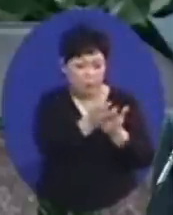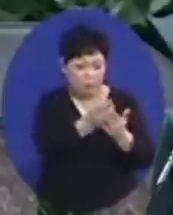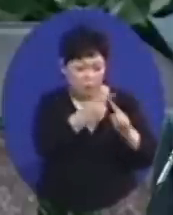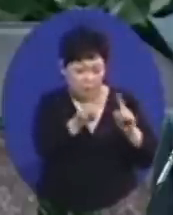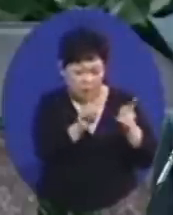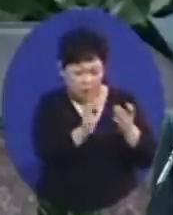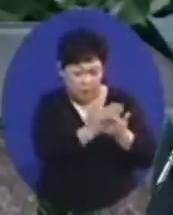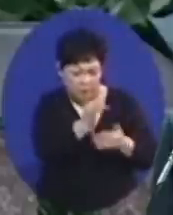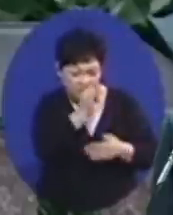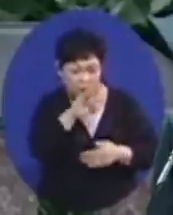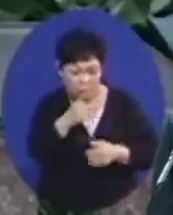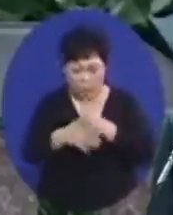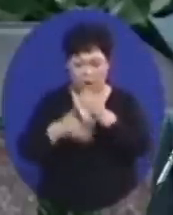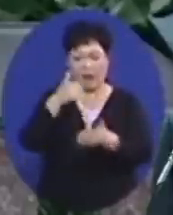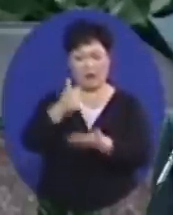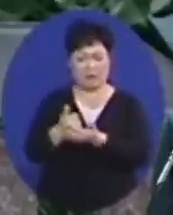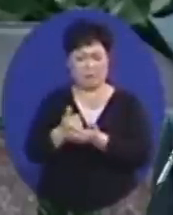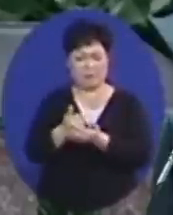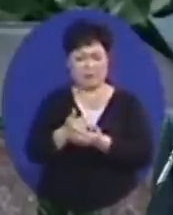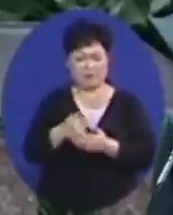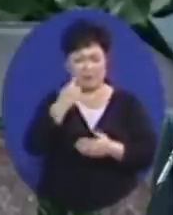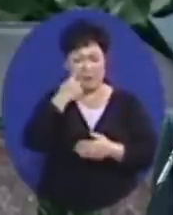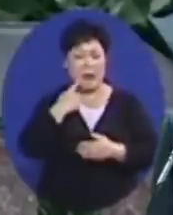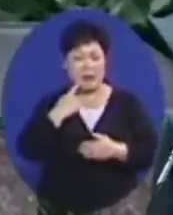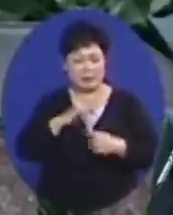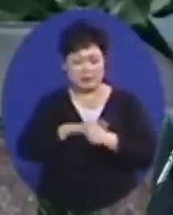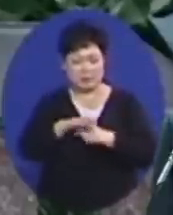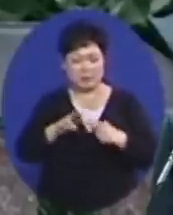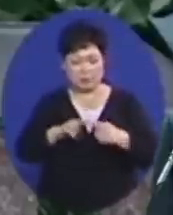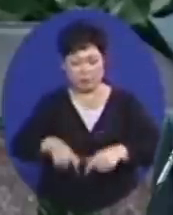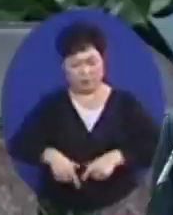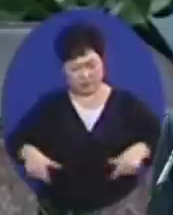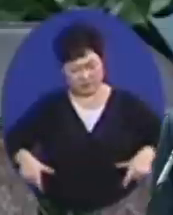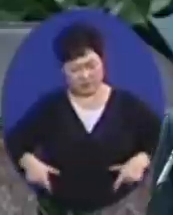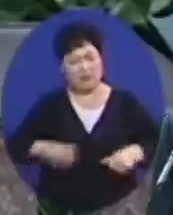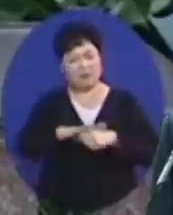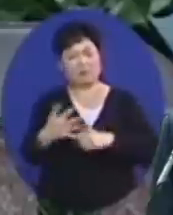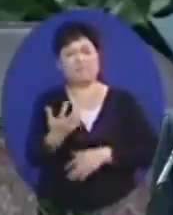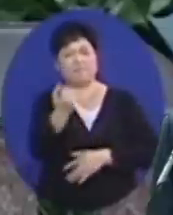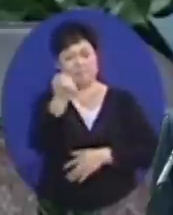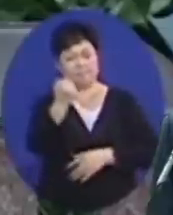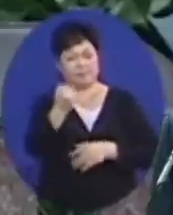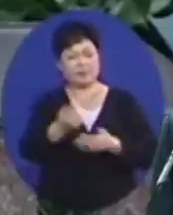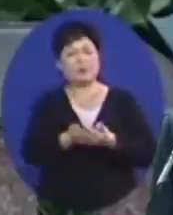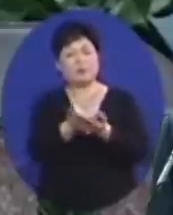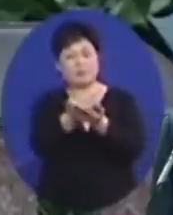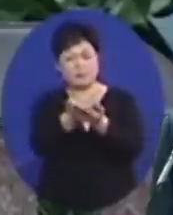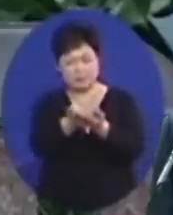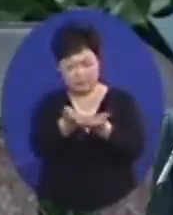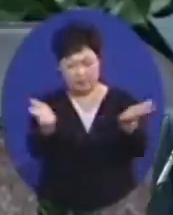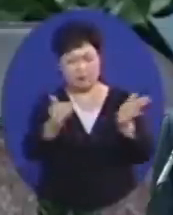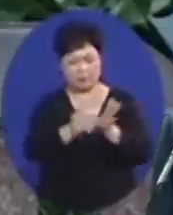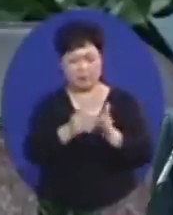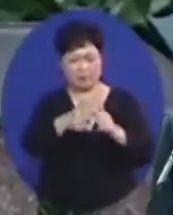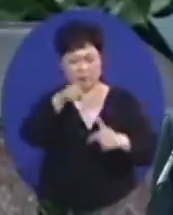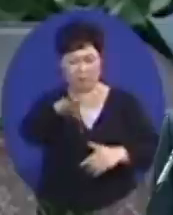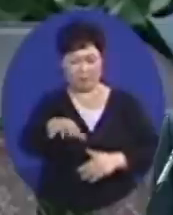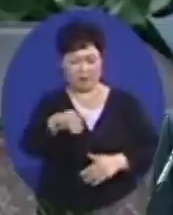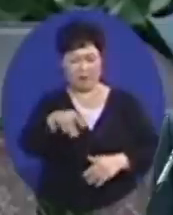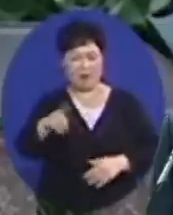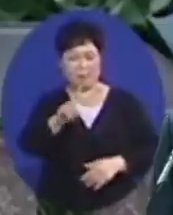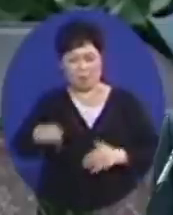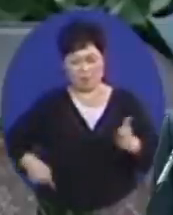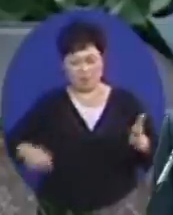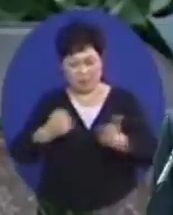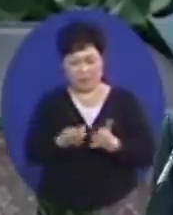판정해도 하나님은 자비와 사랑으로 여러분을 대하는 것입니다. 그렇기 때문에 우리가 하나님 앞에 예수 이름으로 담대히 설 수 있는